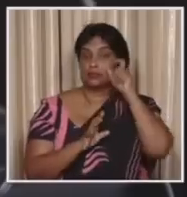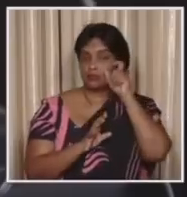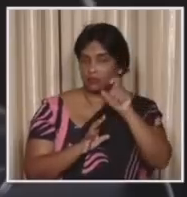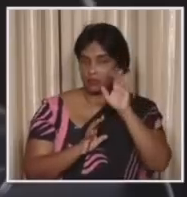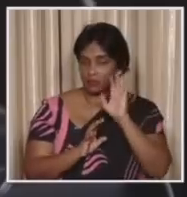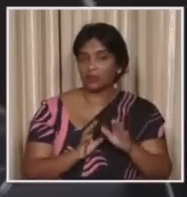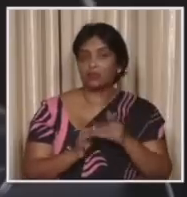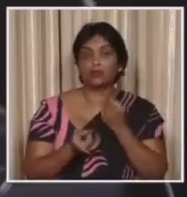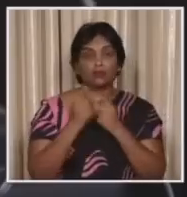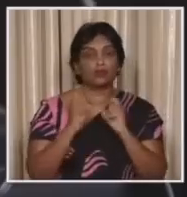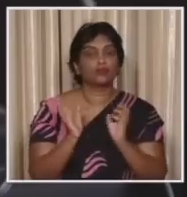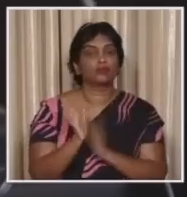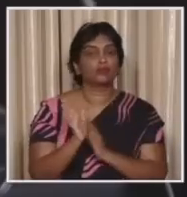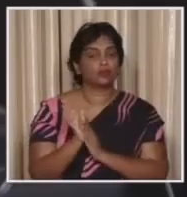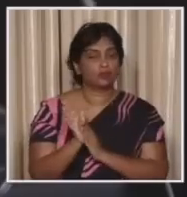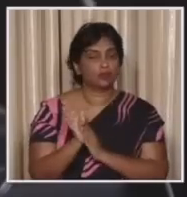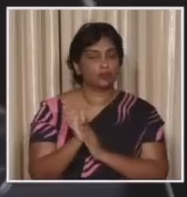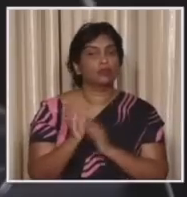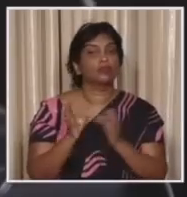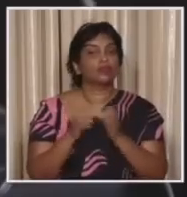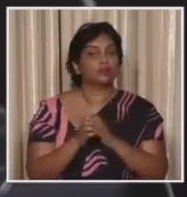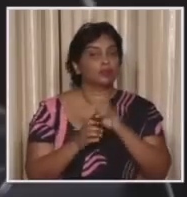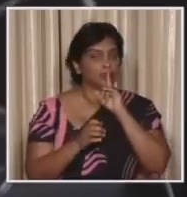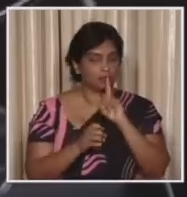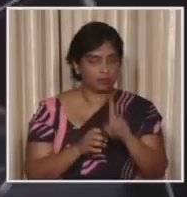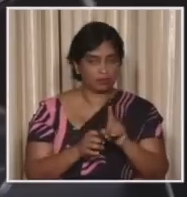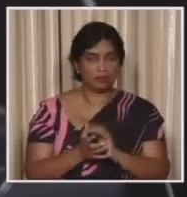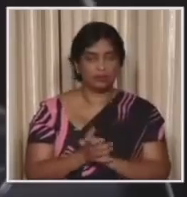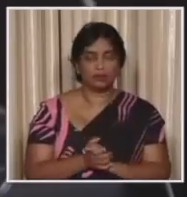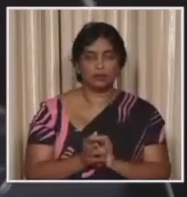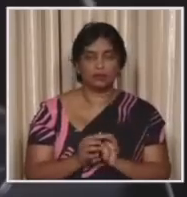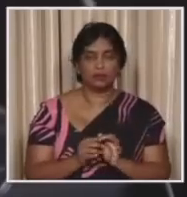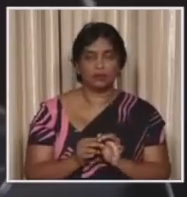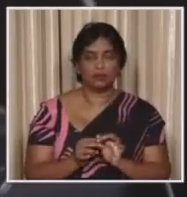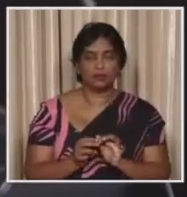බව පරීක්ෂණ කොමිෂන් සභාව නිර්දේශ කරයි.